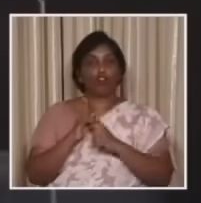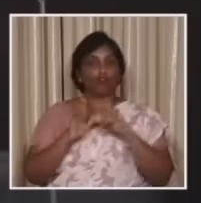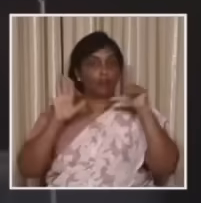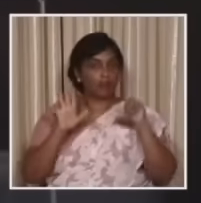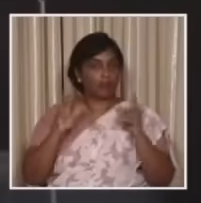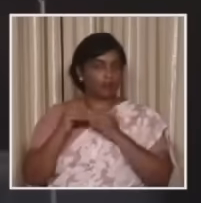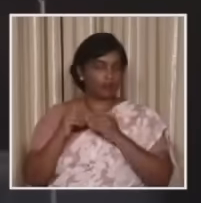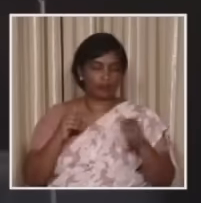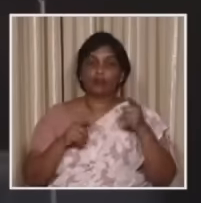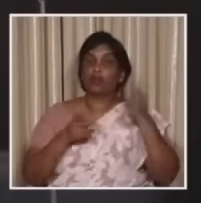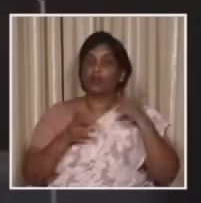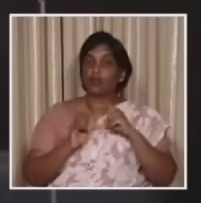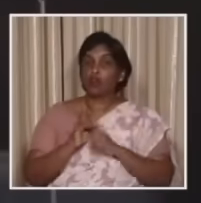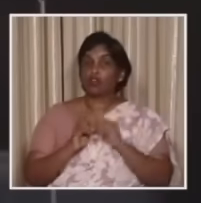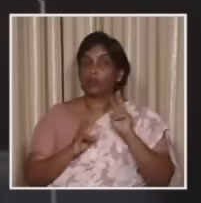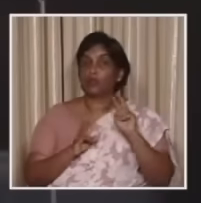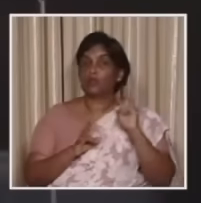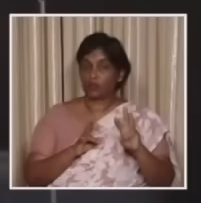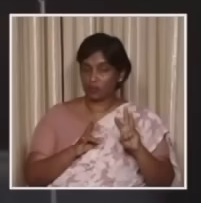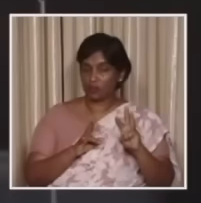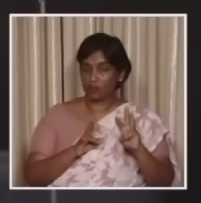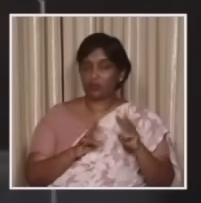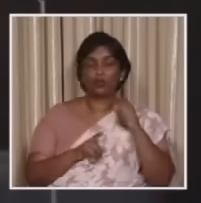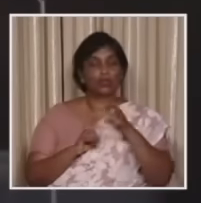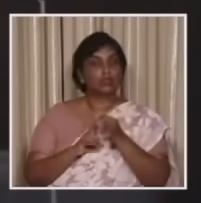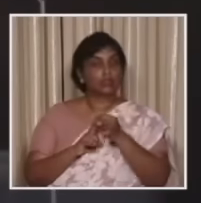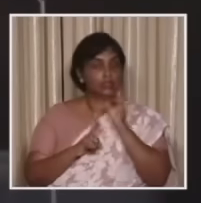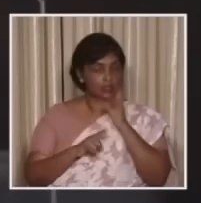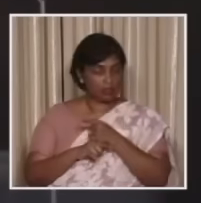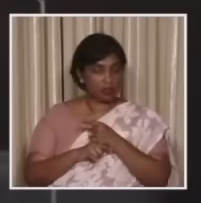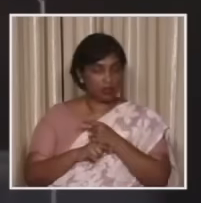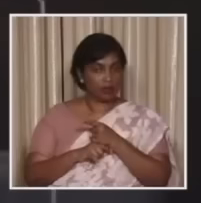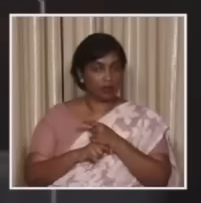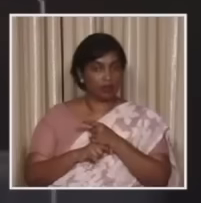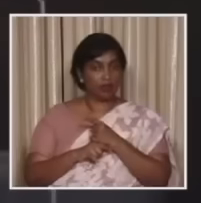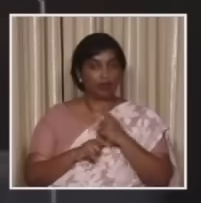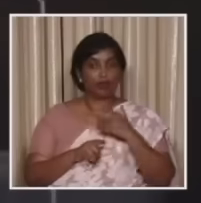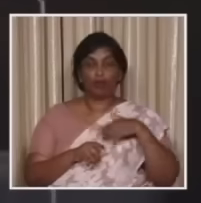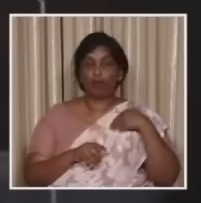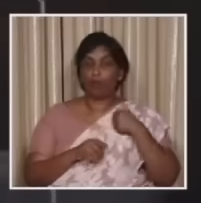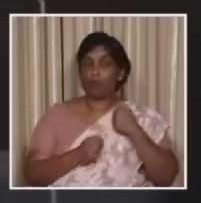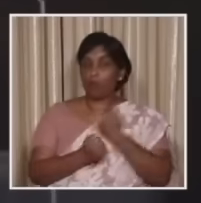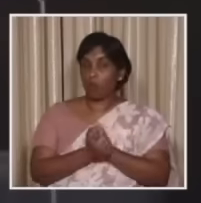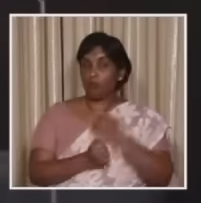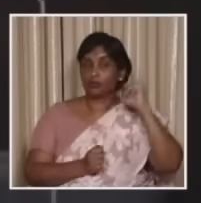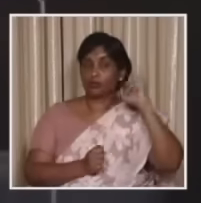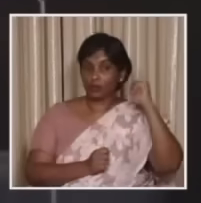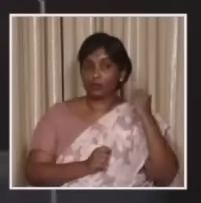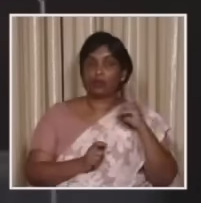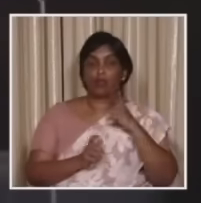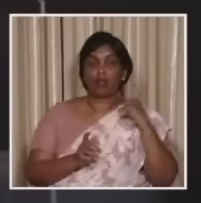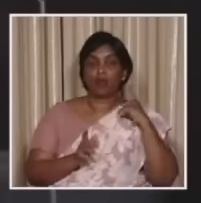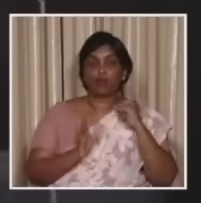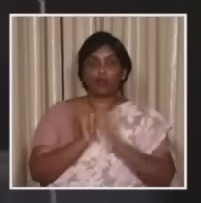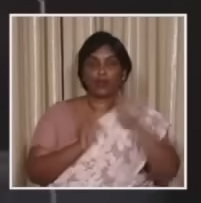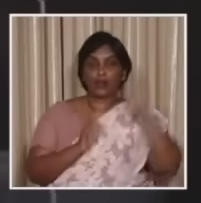ඉඳලා. ඊළඟට ඔක්තෝබර් 23 ඉඳලා ඒ ජනාධිපති ඉන්ස්පෙක්ටර් ජෙනරල් ඔෆ් පොලිස් පොලිස්පති ආරක්ෂක කවුන්සලයට එන